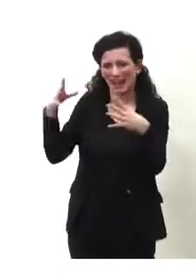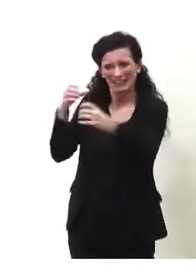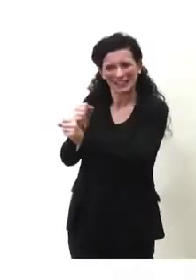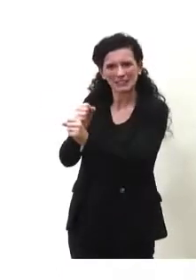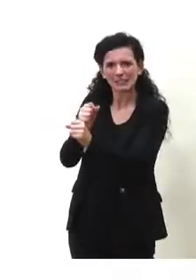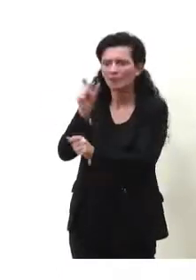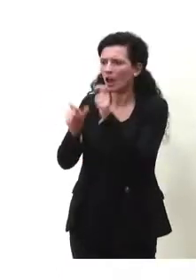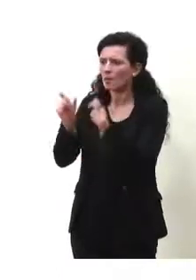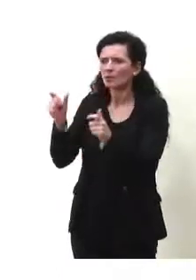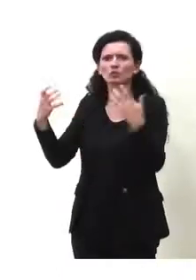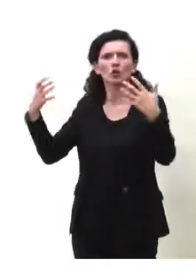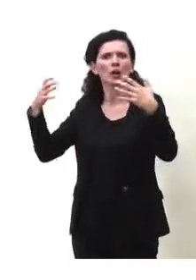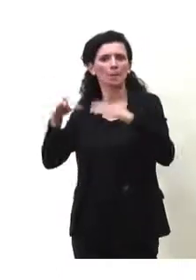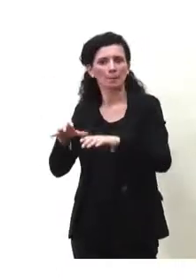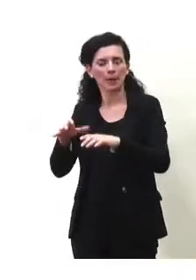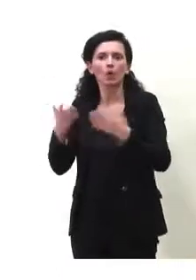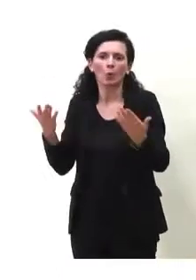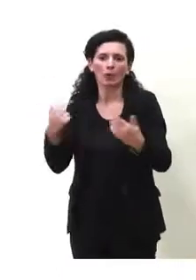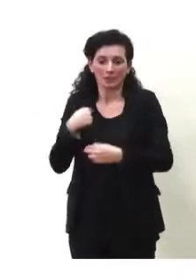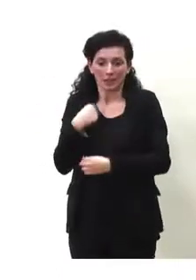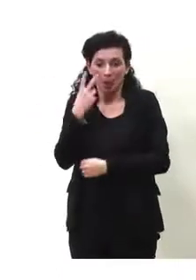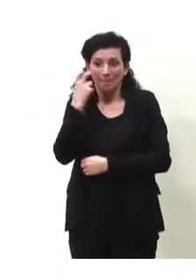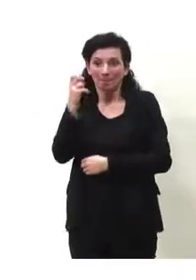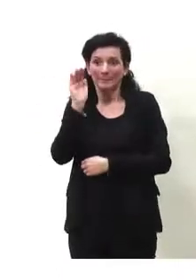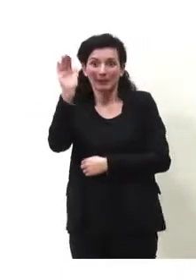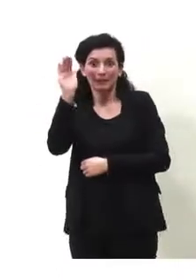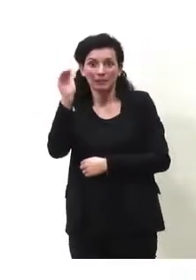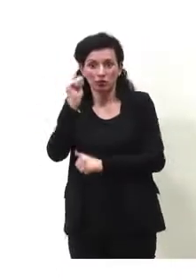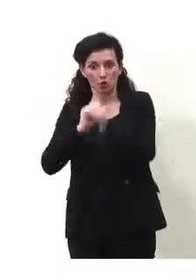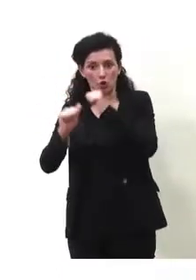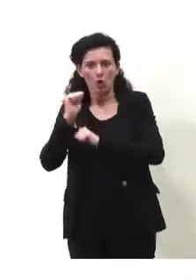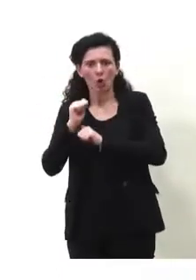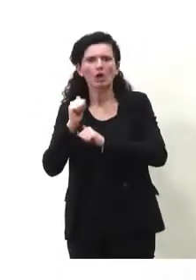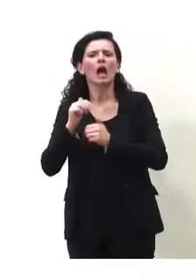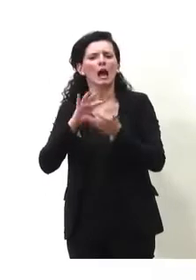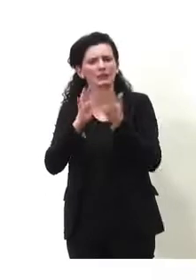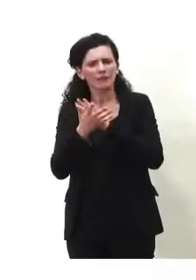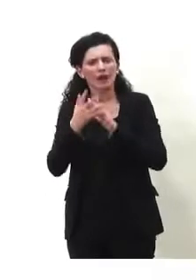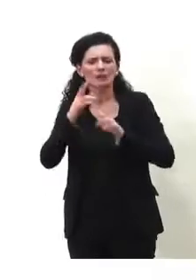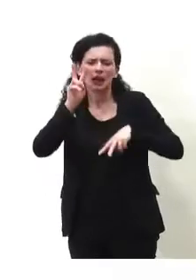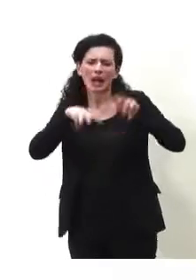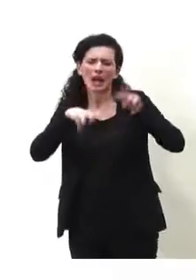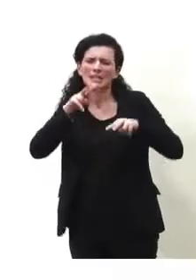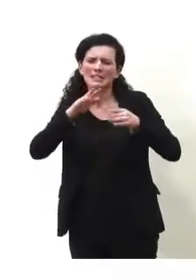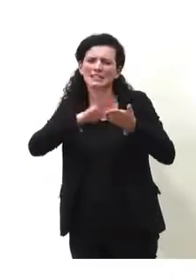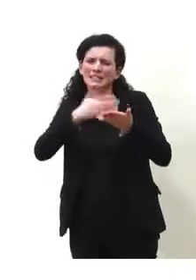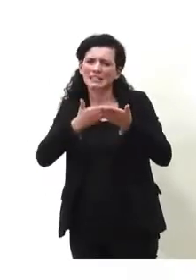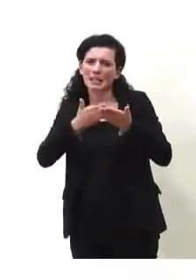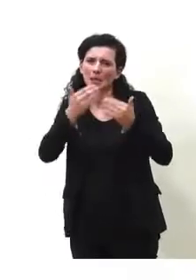quindi le nostre previsioni sovrastimano un po' nella parte finale, ma c'è un motivo.